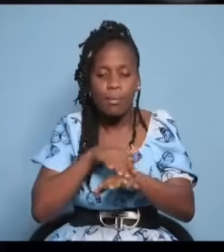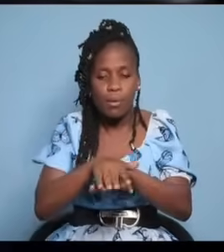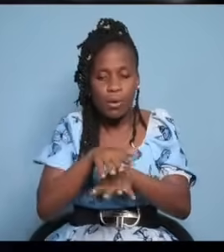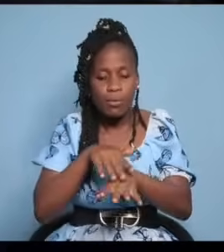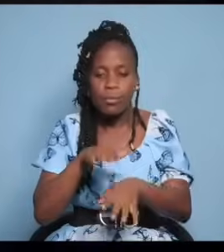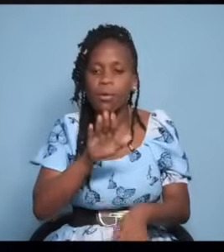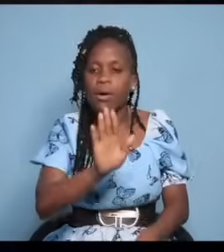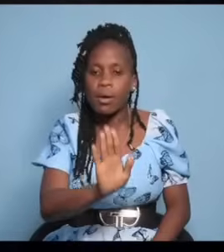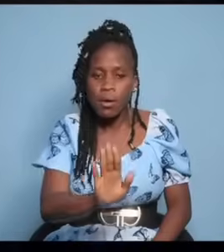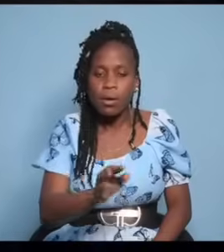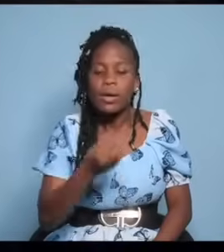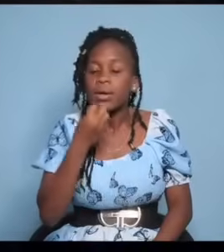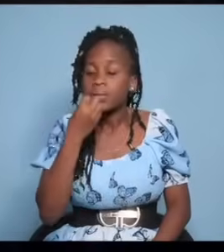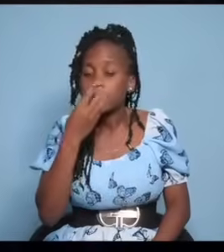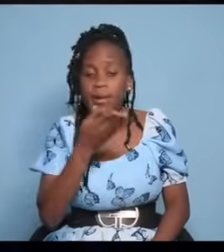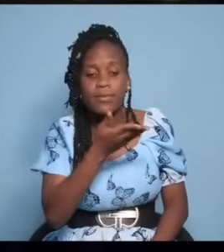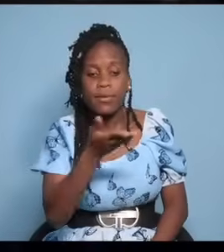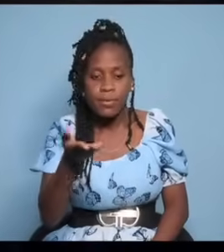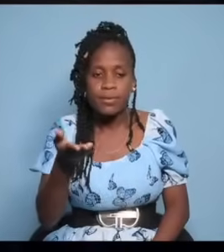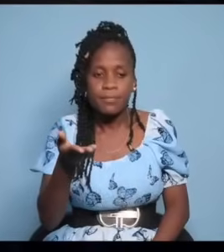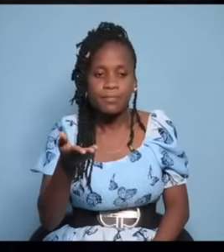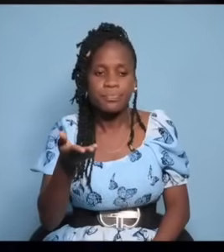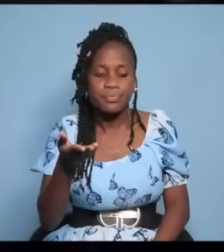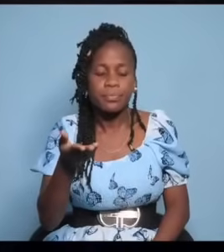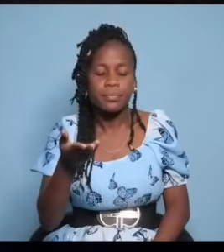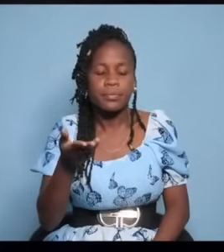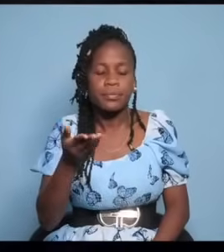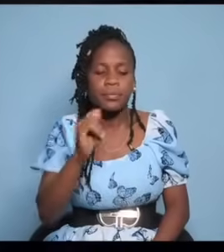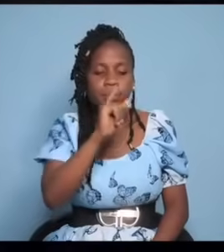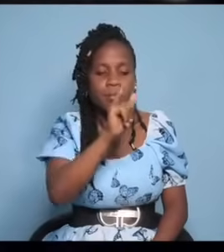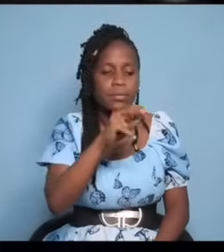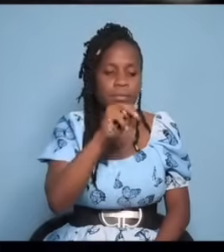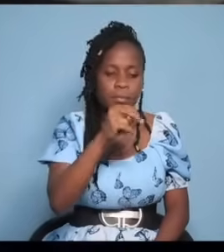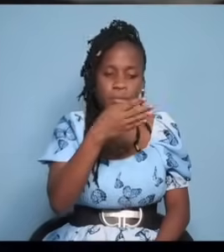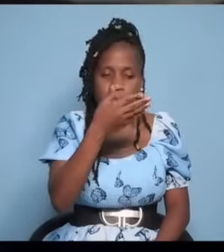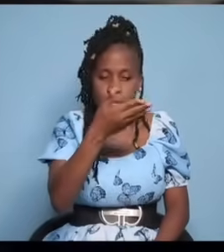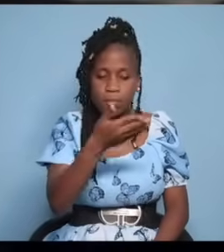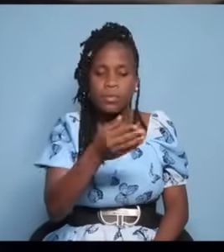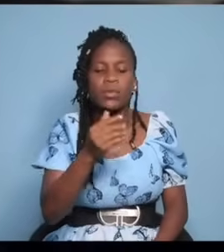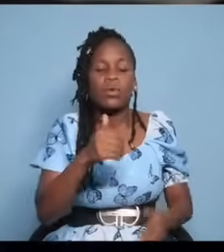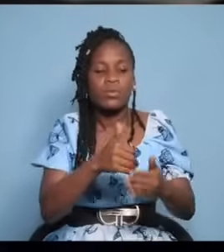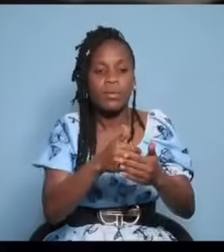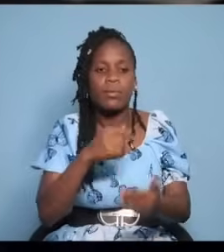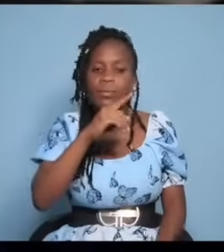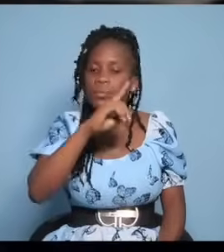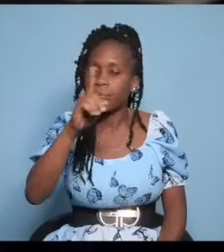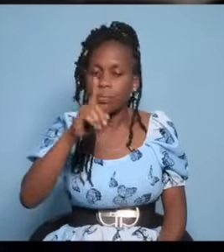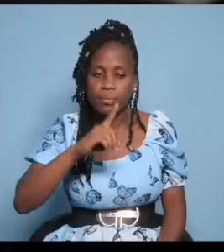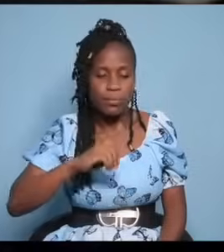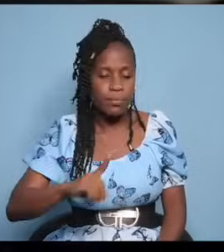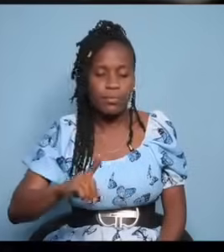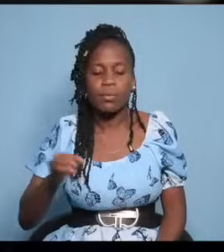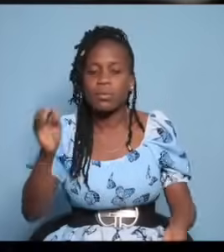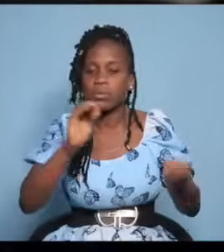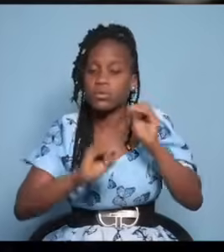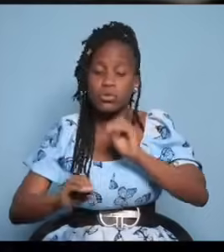za Wamarekani, na ndio maana alipoonesha kwamba hayupo katika interests zao, watu wanajaribu kuwaza tu na vitu vingine.